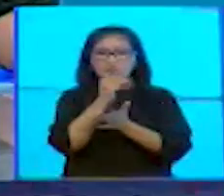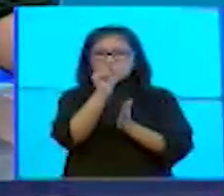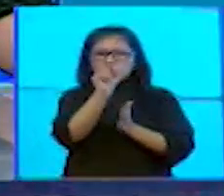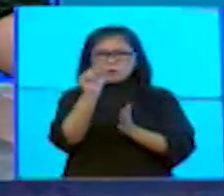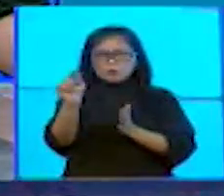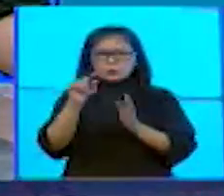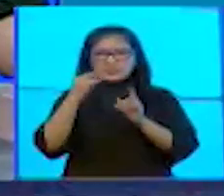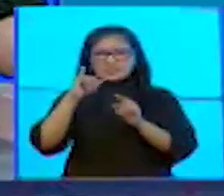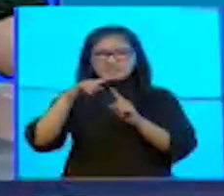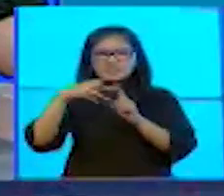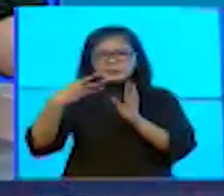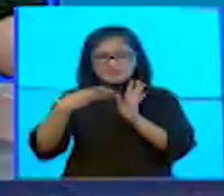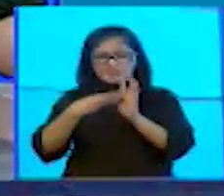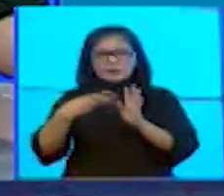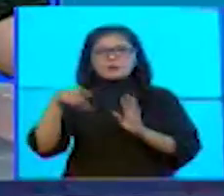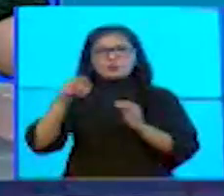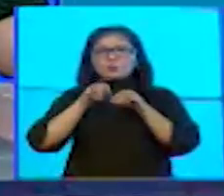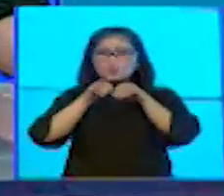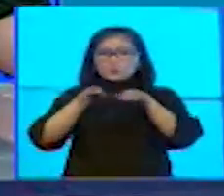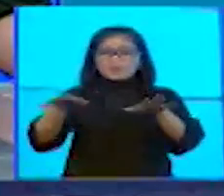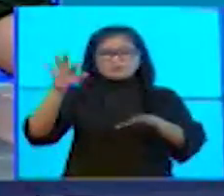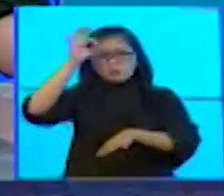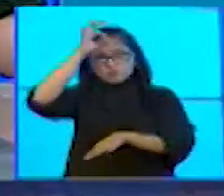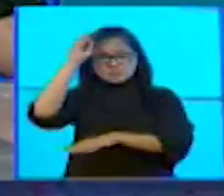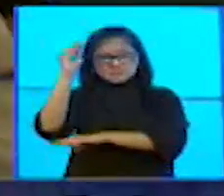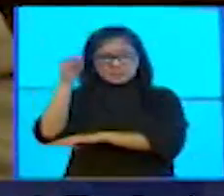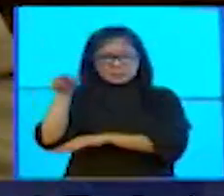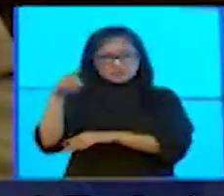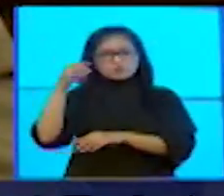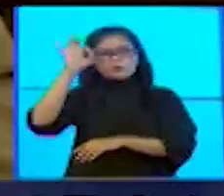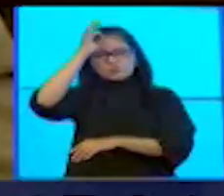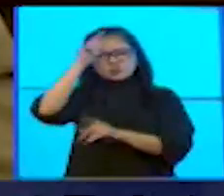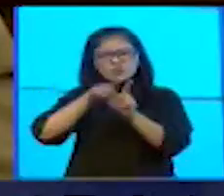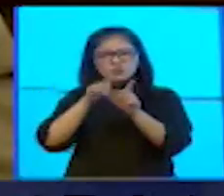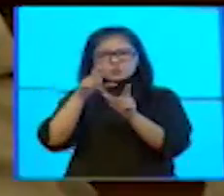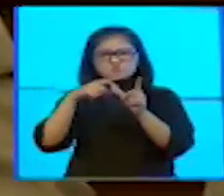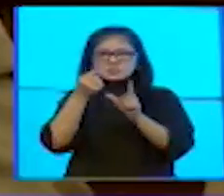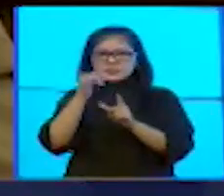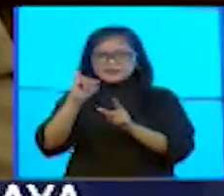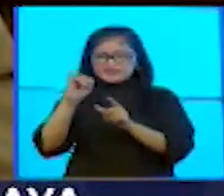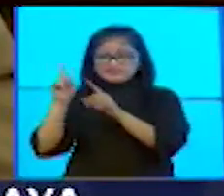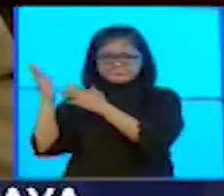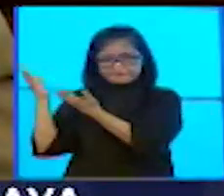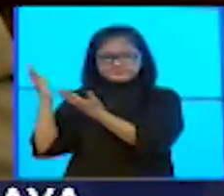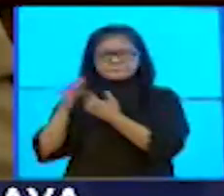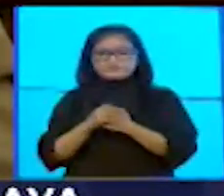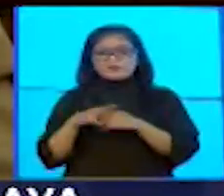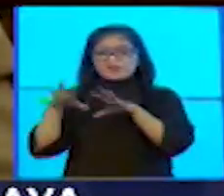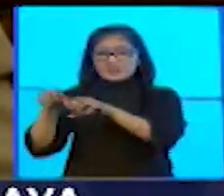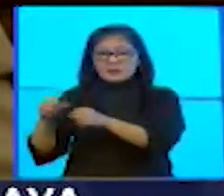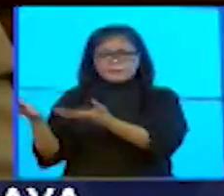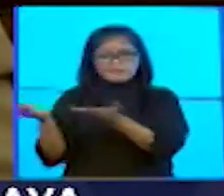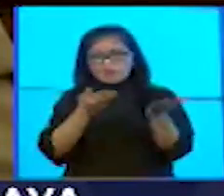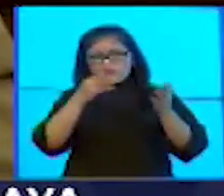Polda Metro Jaya kombespol Yusri Yunus kita amankan dan kita bawa ke Polres Metro